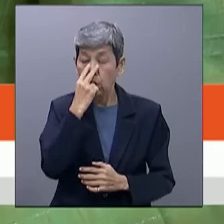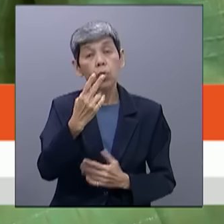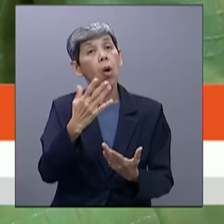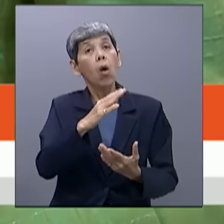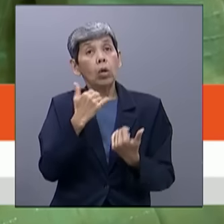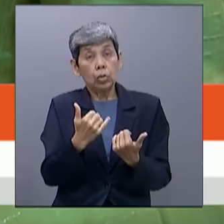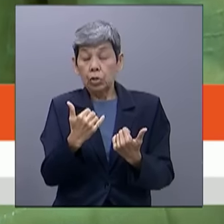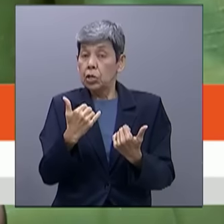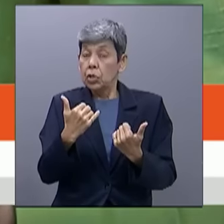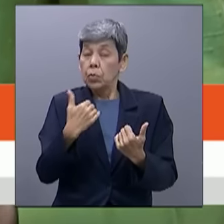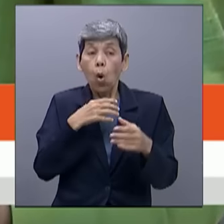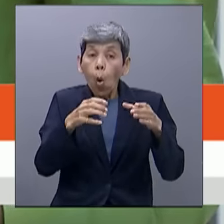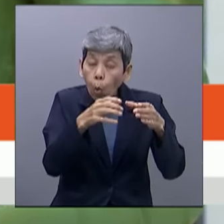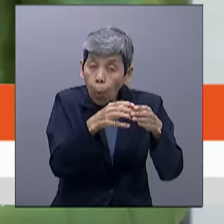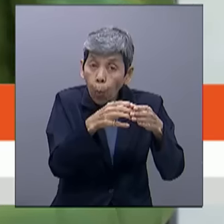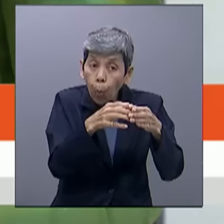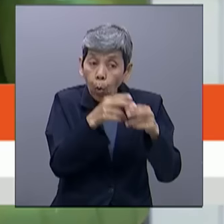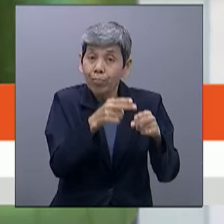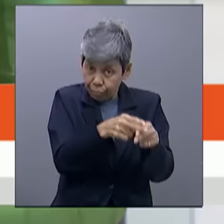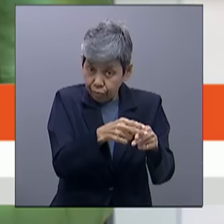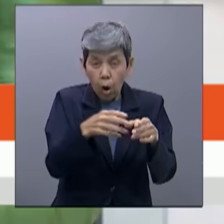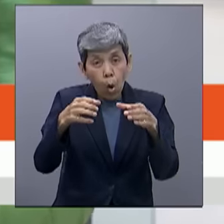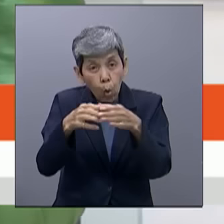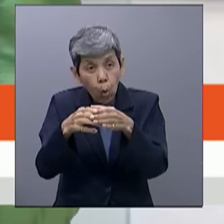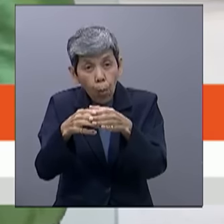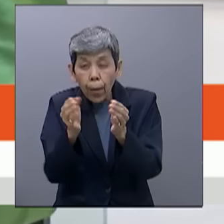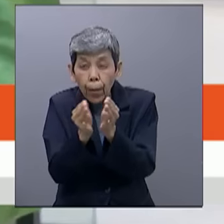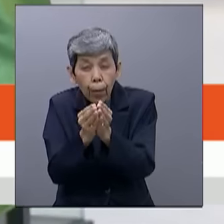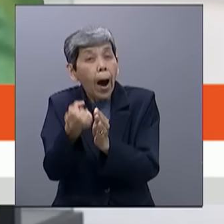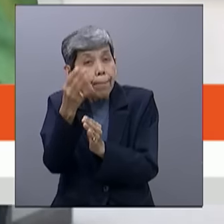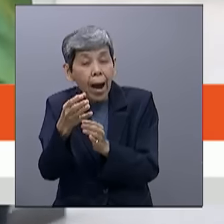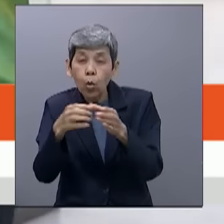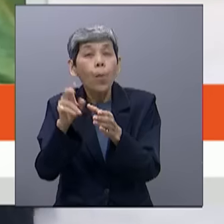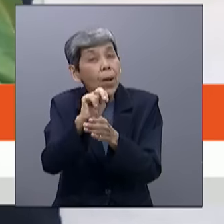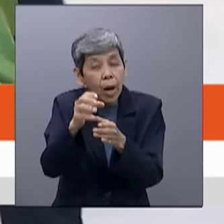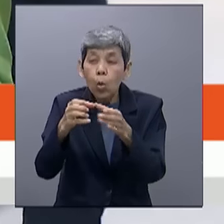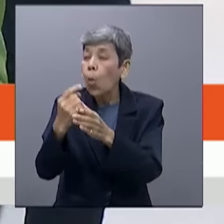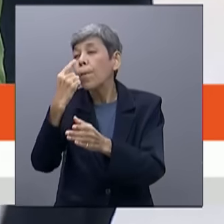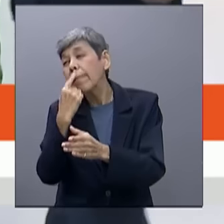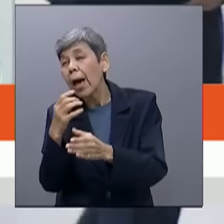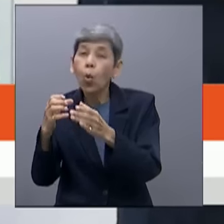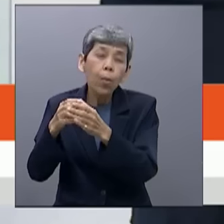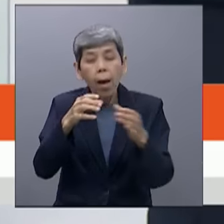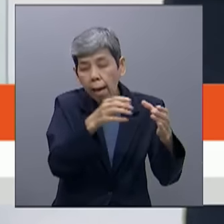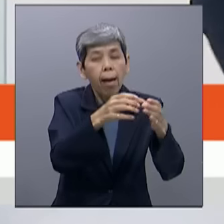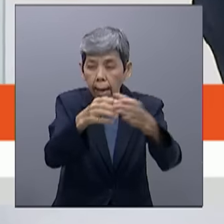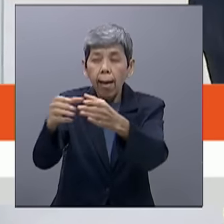ทั้งกลุ่มอิสระและกลุ่มเสียงข้างมากสีน้ำเงินสีแดงสีอะไร ก็ตามน